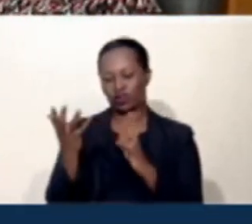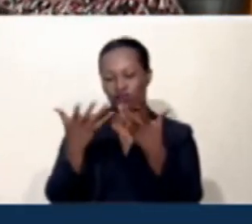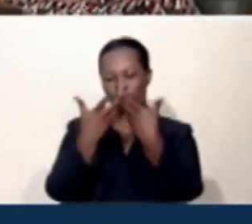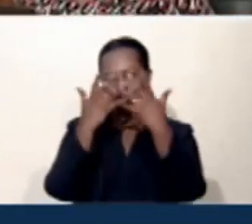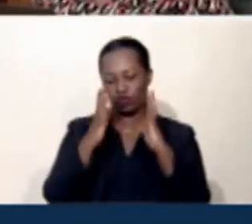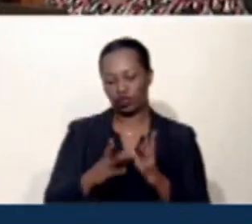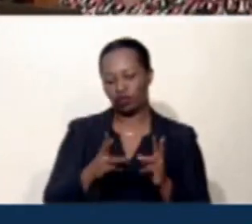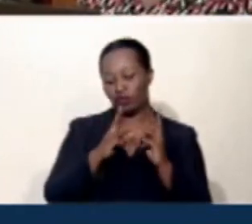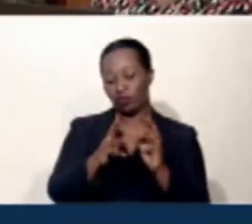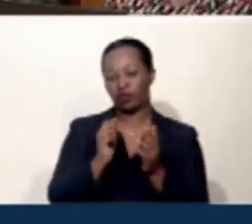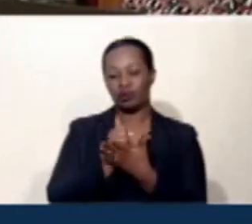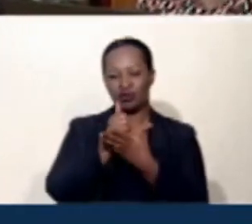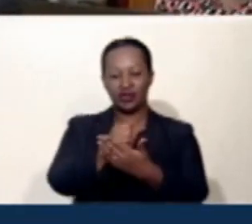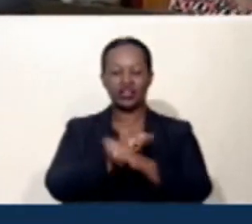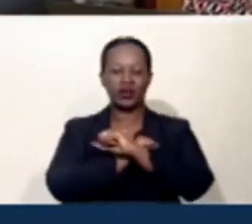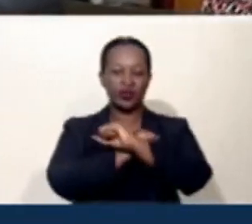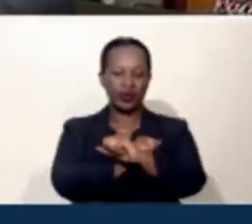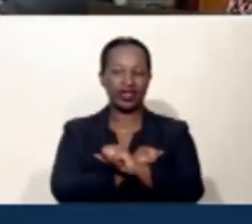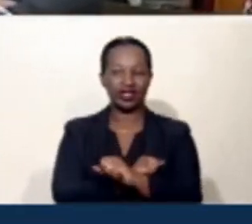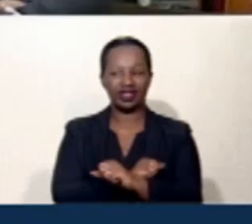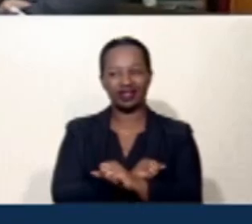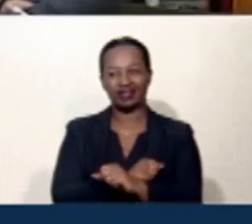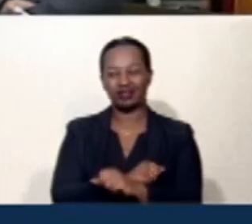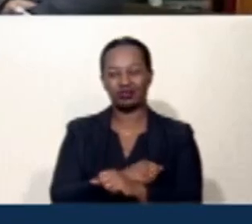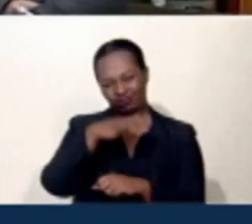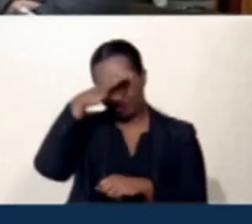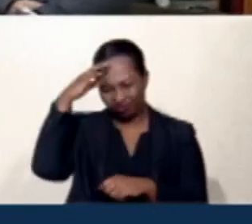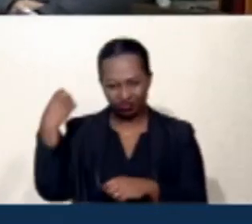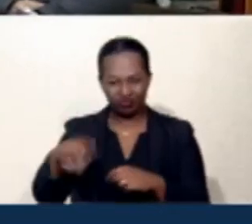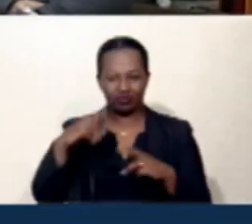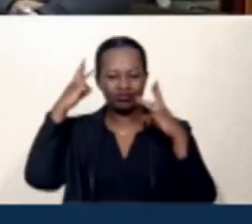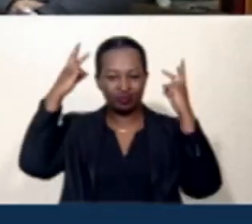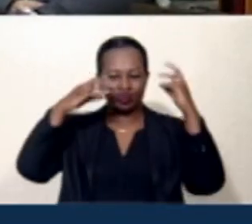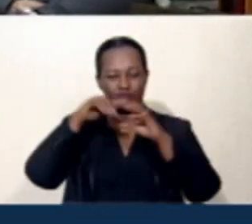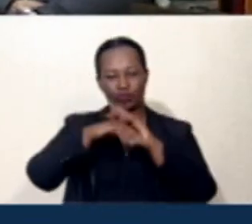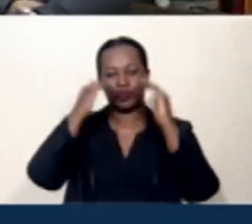kubafasha kwirinda gusiragira mu nkiko. Jean Paul Maniraho, i Kigali.